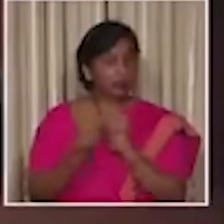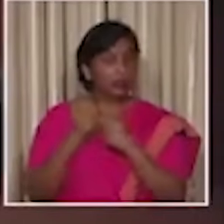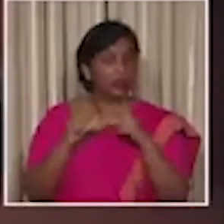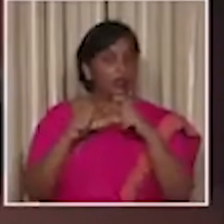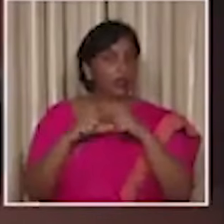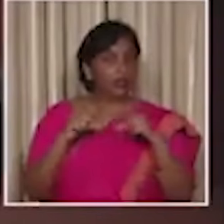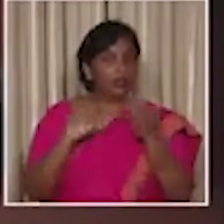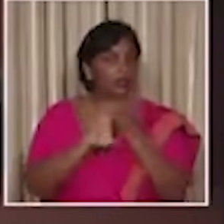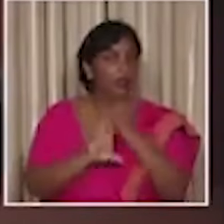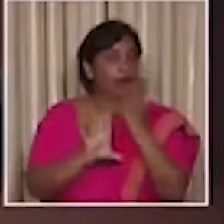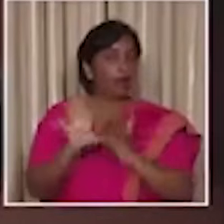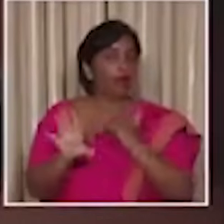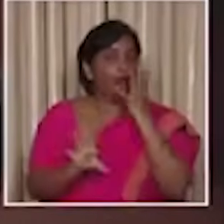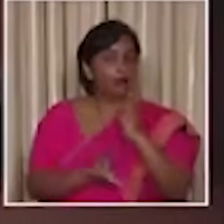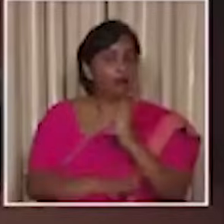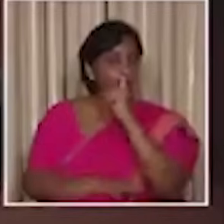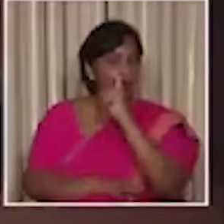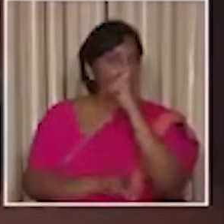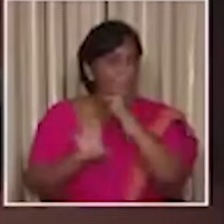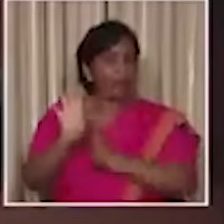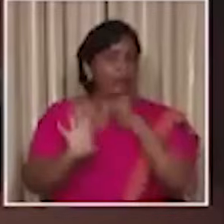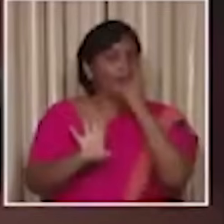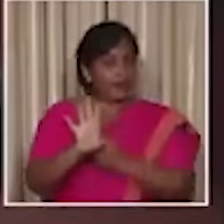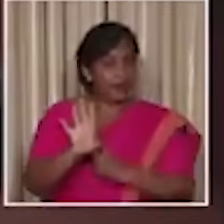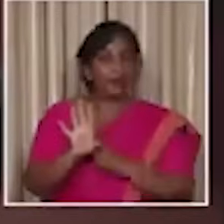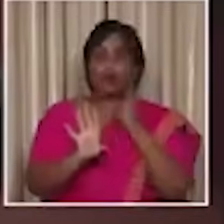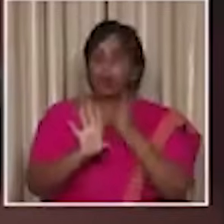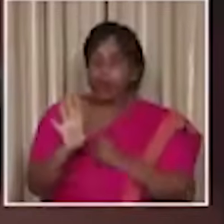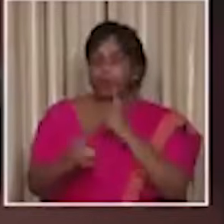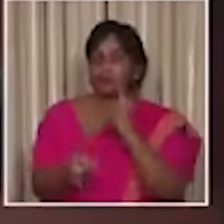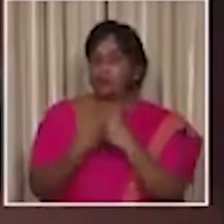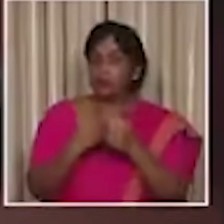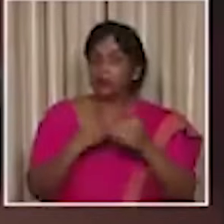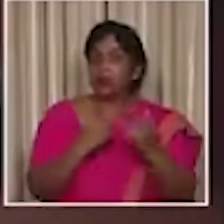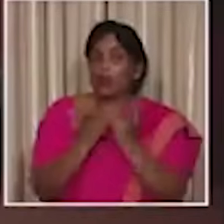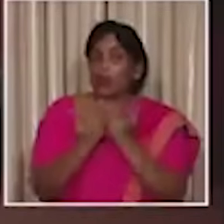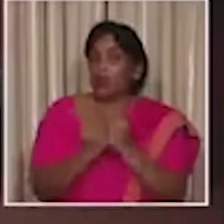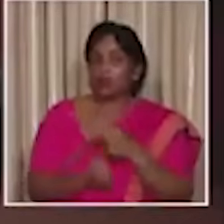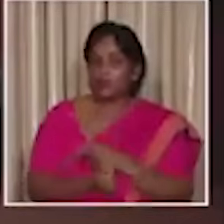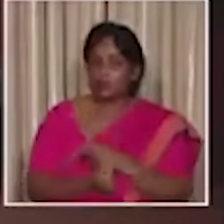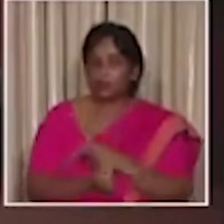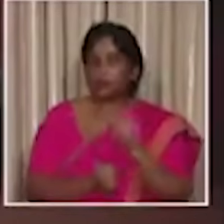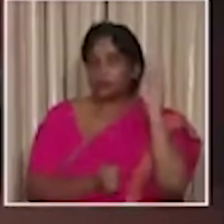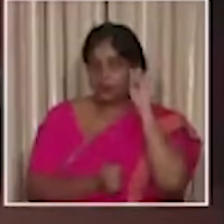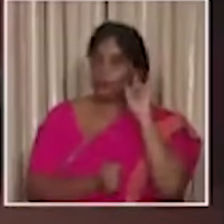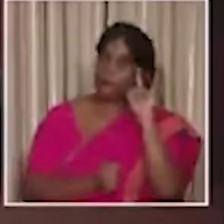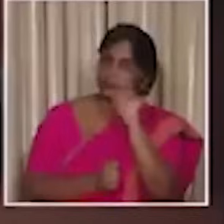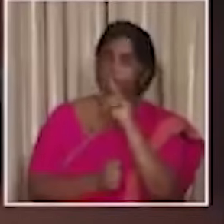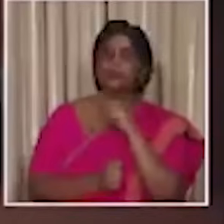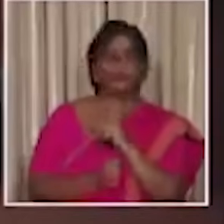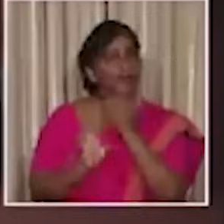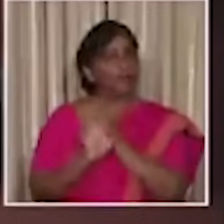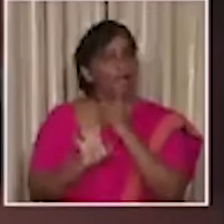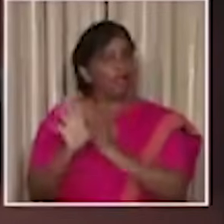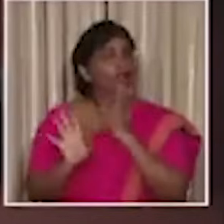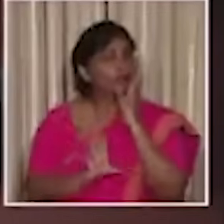සඳහා පසුගිය වසර පහ තුල එක් එක් වසර සඳහා වසරකට කැණීම් සිදු කළ හැකි ප්‍රමාණය කොපමණද අපි දැනගමු ඉස්සරලම පහුගිය අවුරුදු